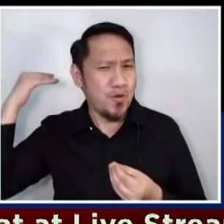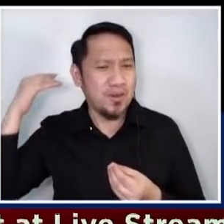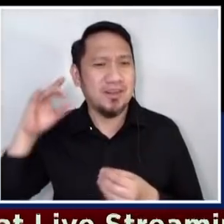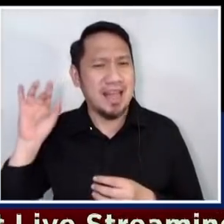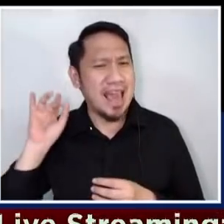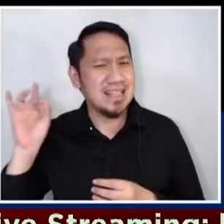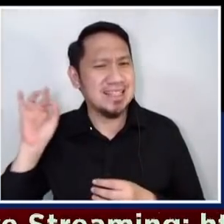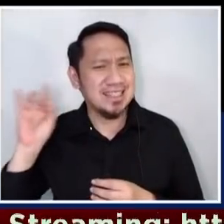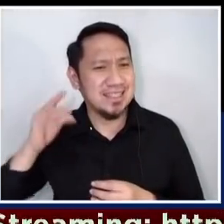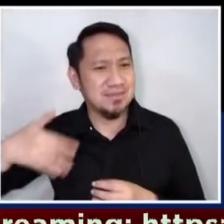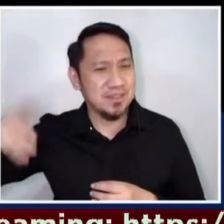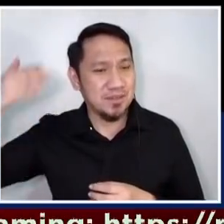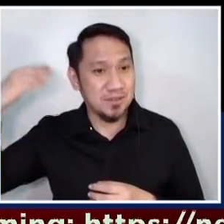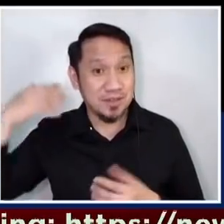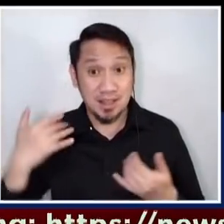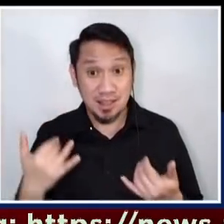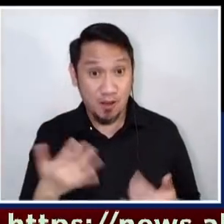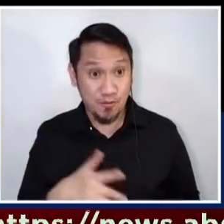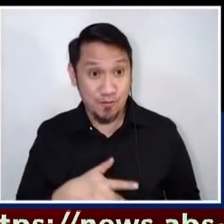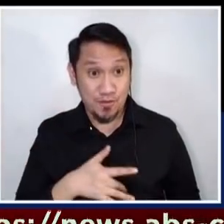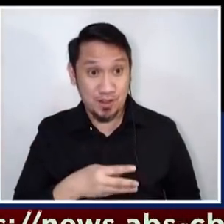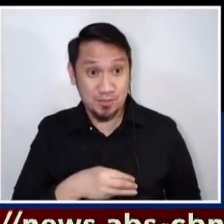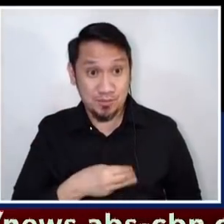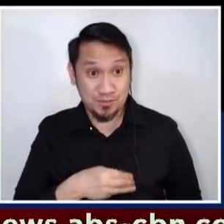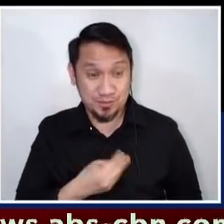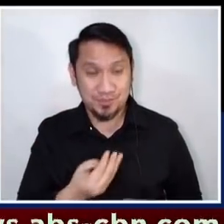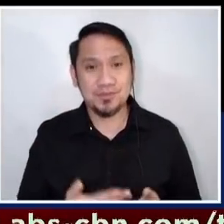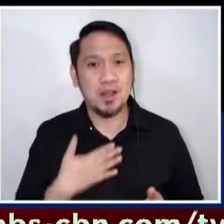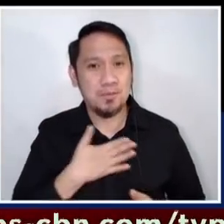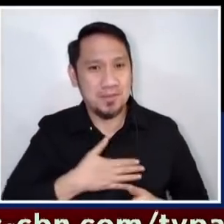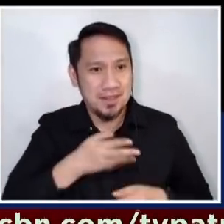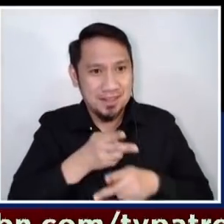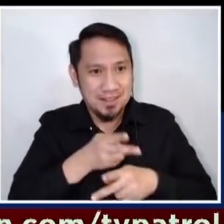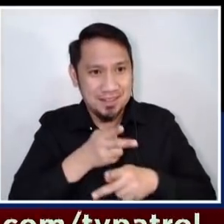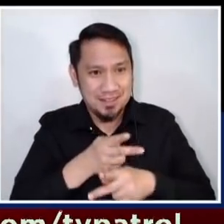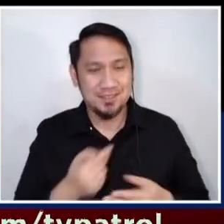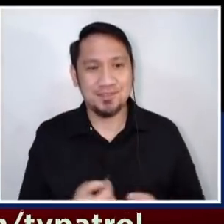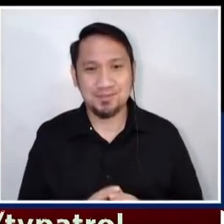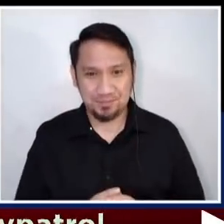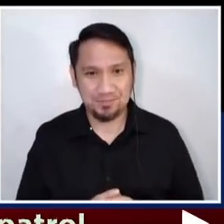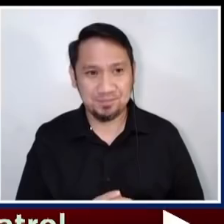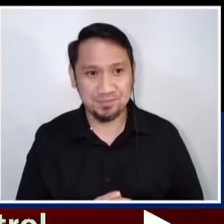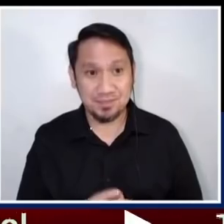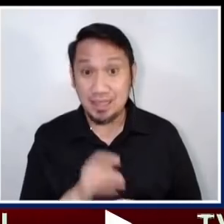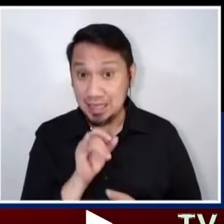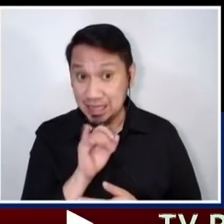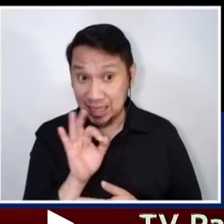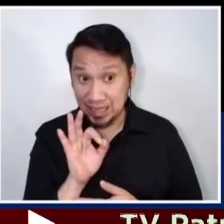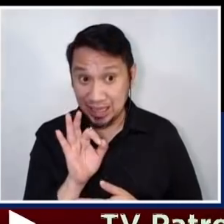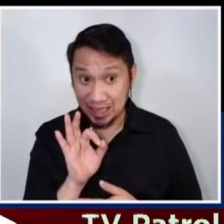Ayan, nasa mood na kayo. Kundi pa, ingat lang, baka ma-bad trip uli kapag